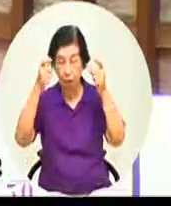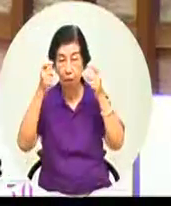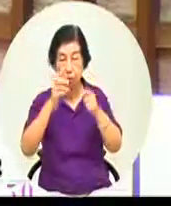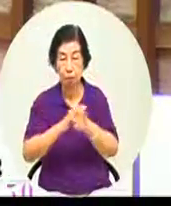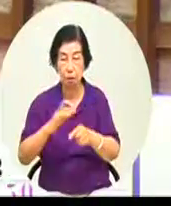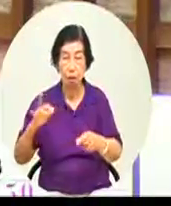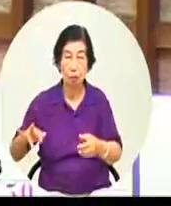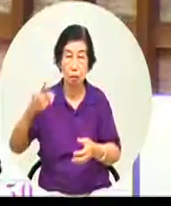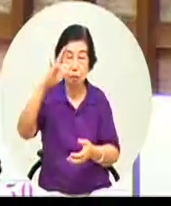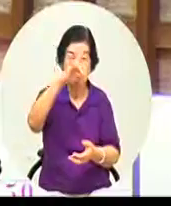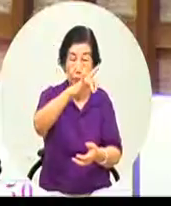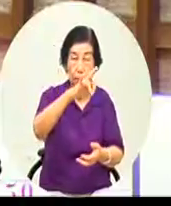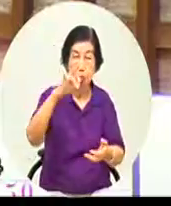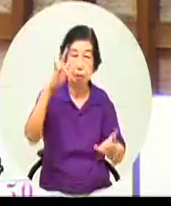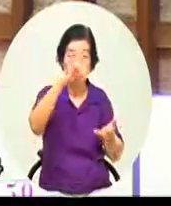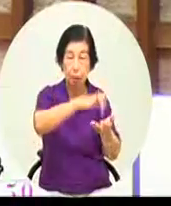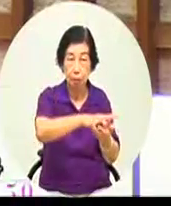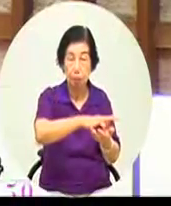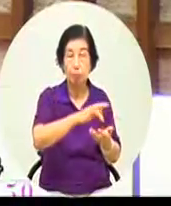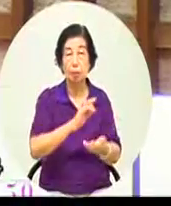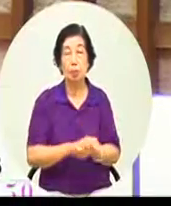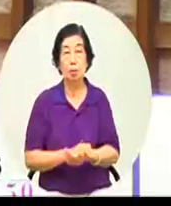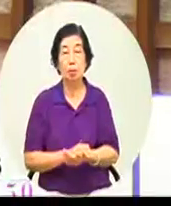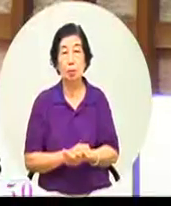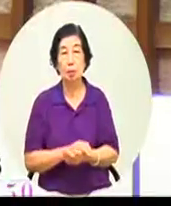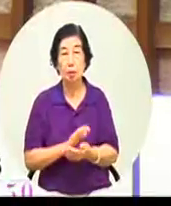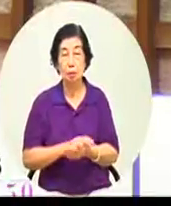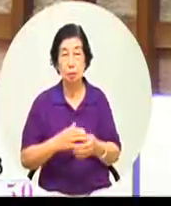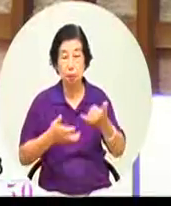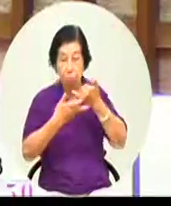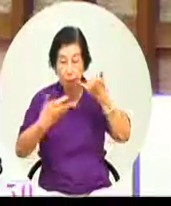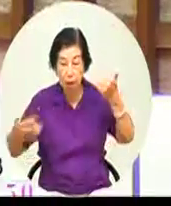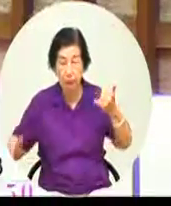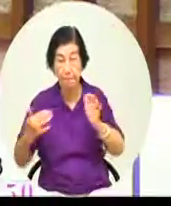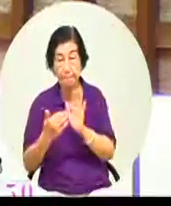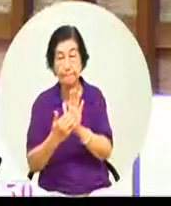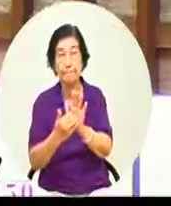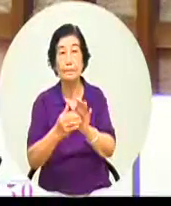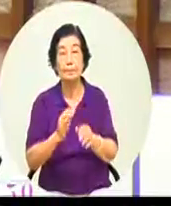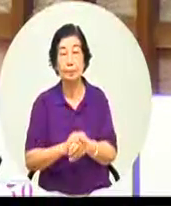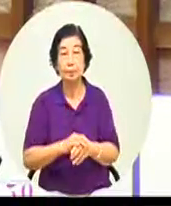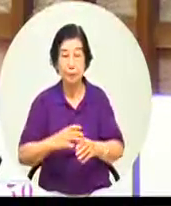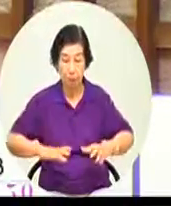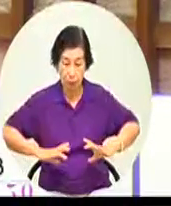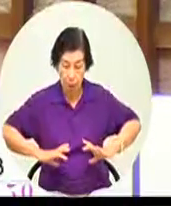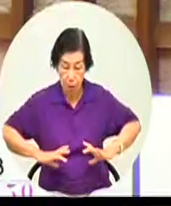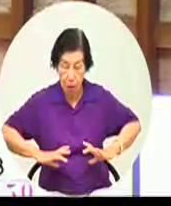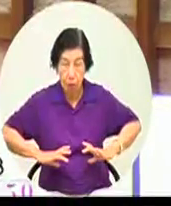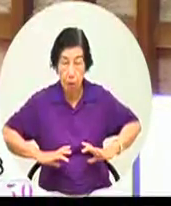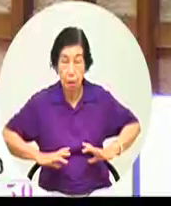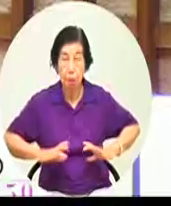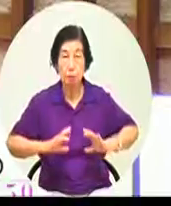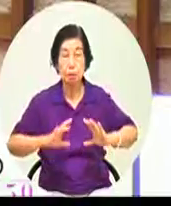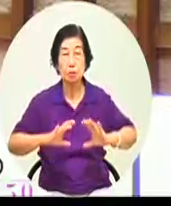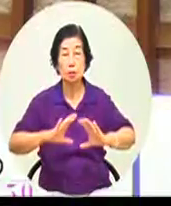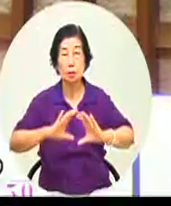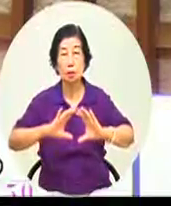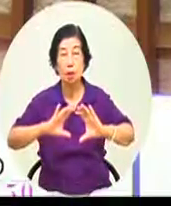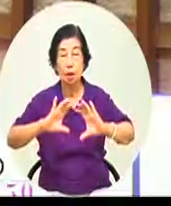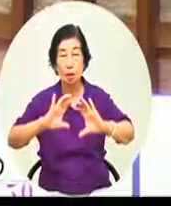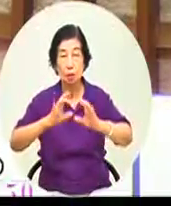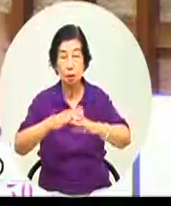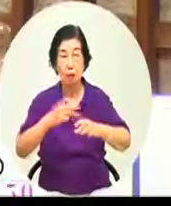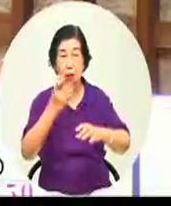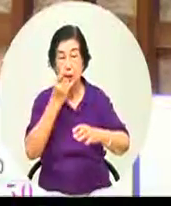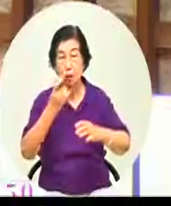个河内啊那个哈、哦、那个海防到海防，因为它是国际机场，哎是国内机场，哈、哦，希望安尼的